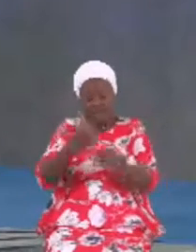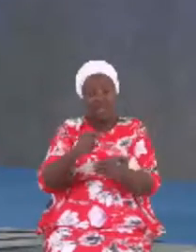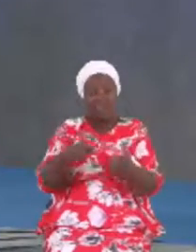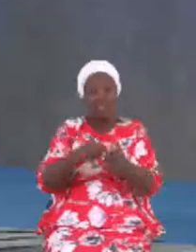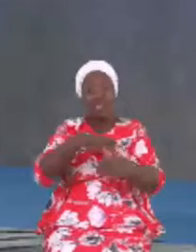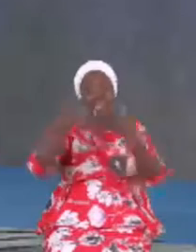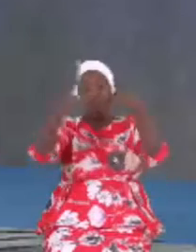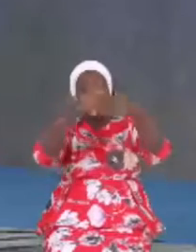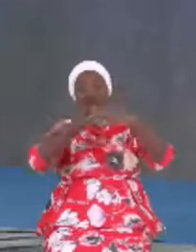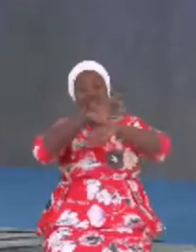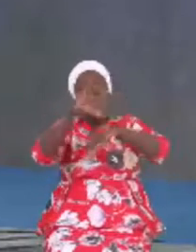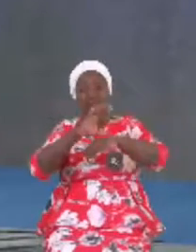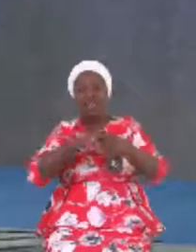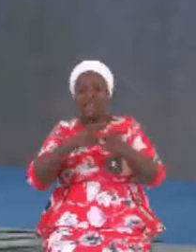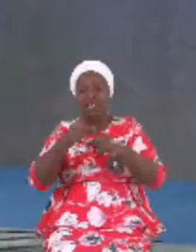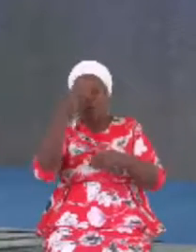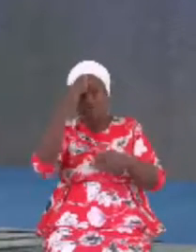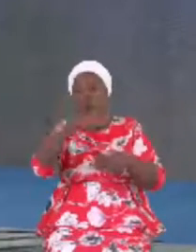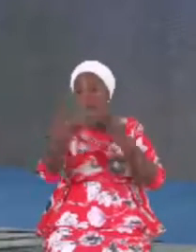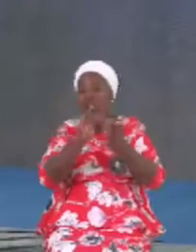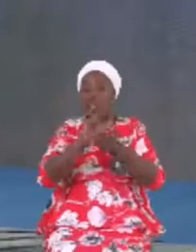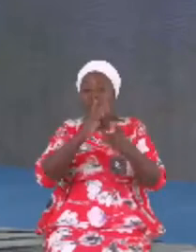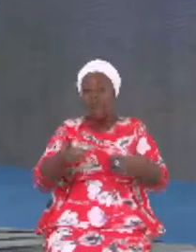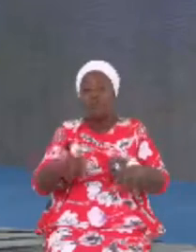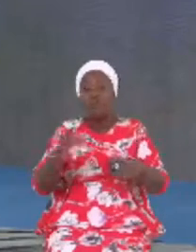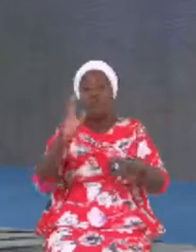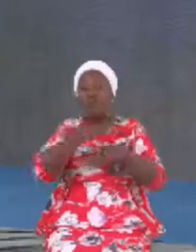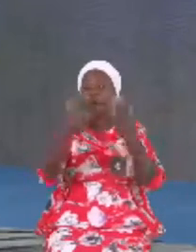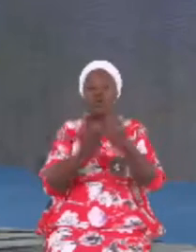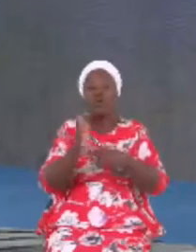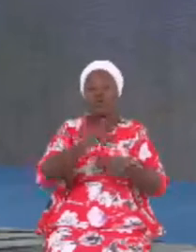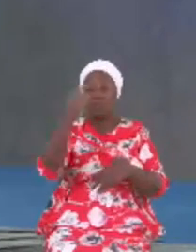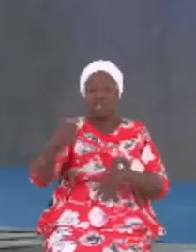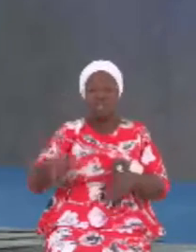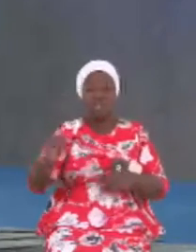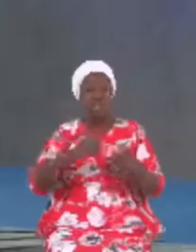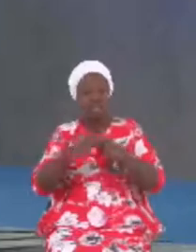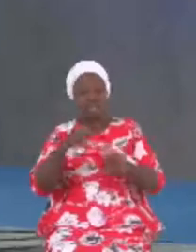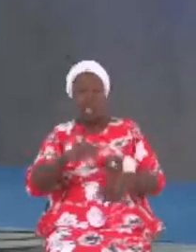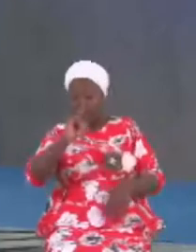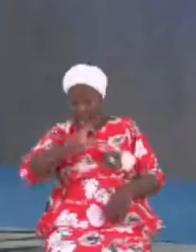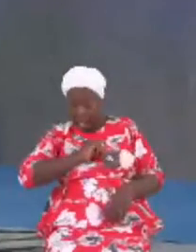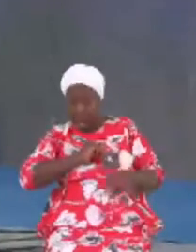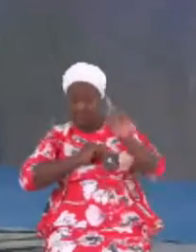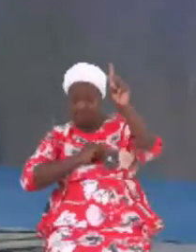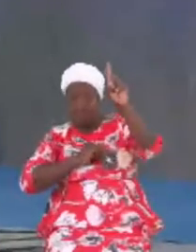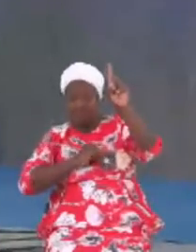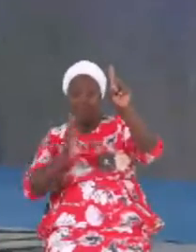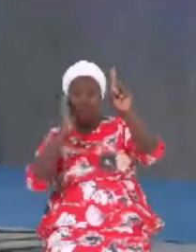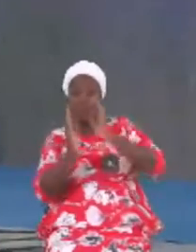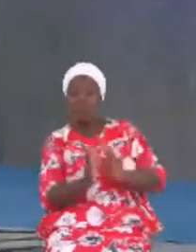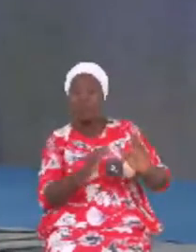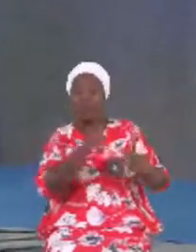sait ce qui va satisfaire tes besoins tout au long de l'éternité. Il dit, moi, je vais vous préparer une